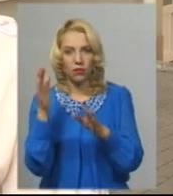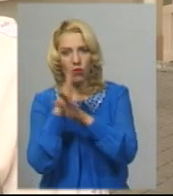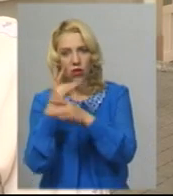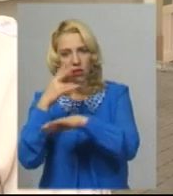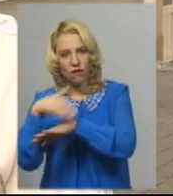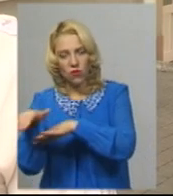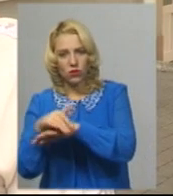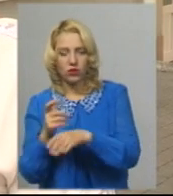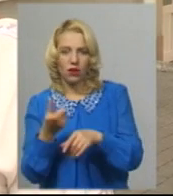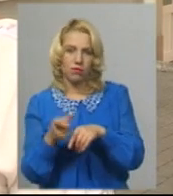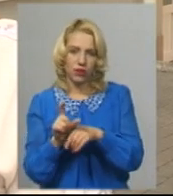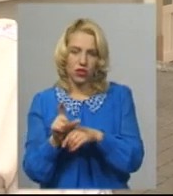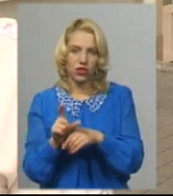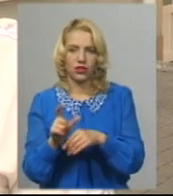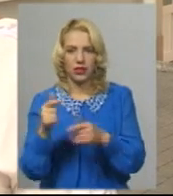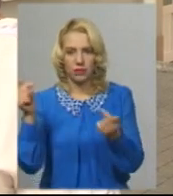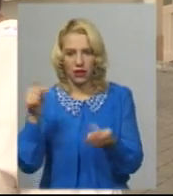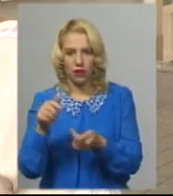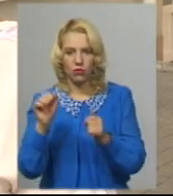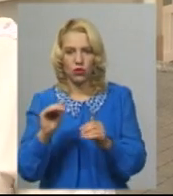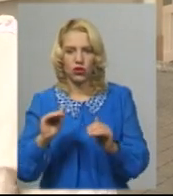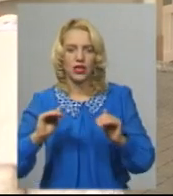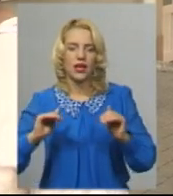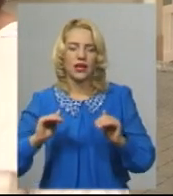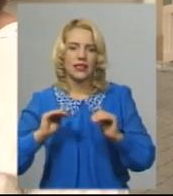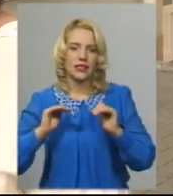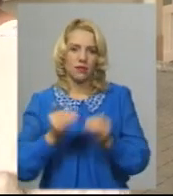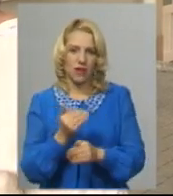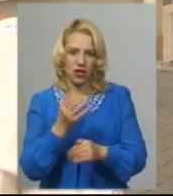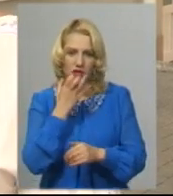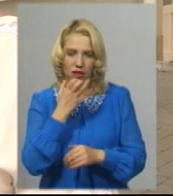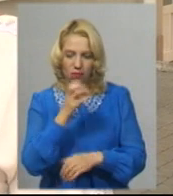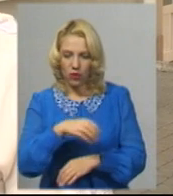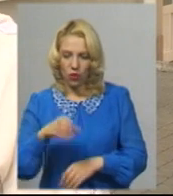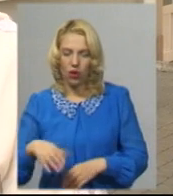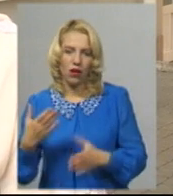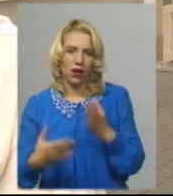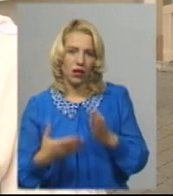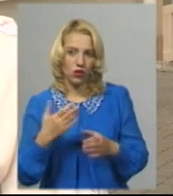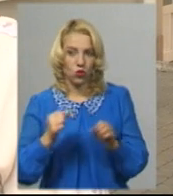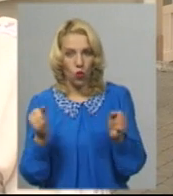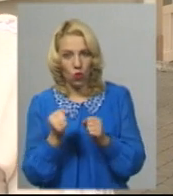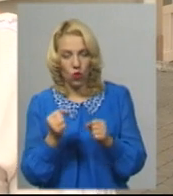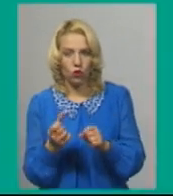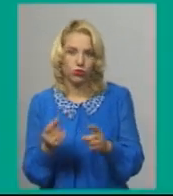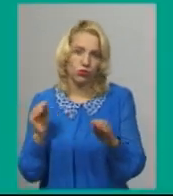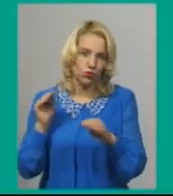більш сприятлива, ви можете зменшити подачу носія, теплоносія, а якщо більш холодно, його